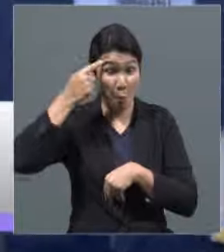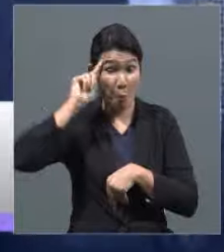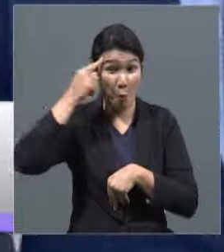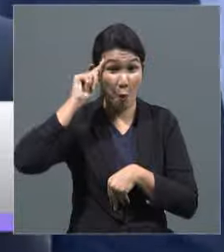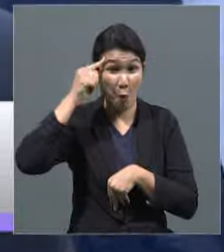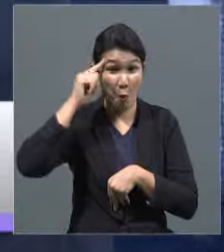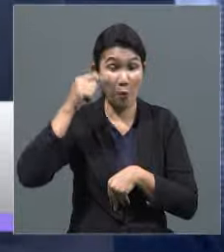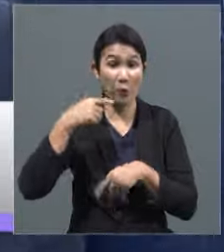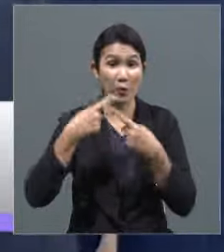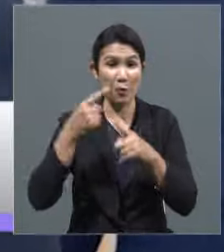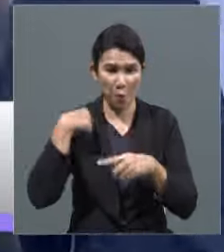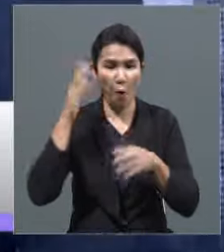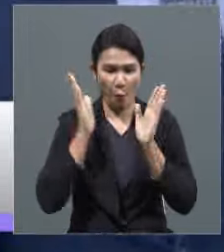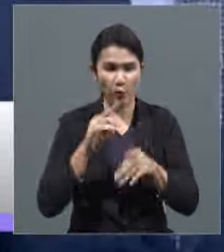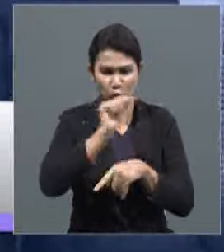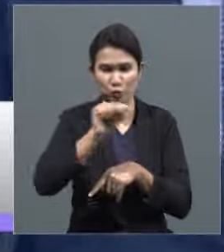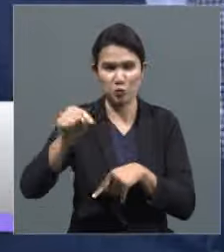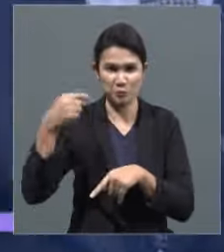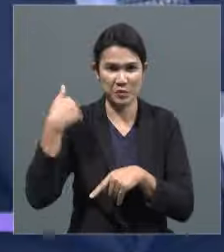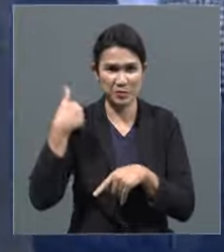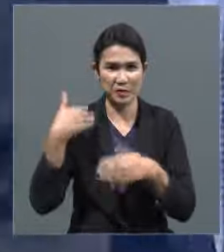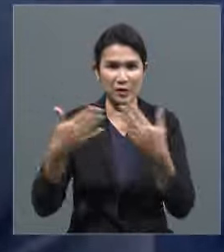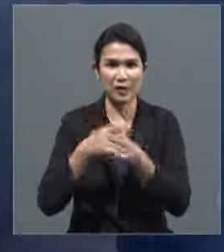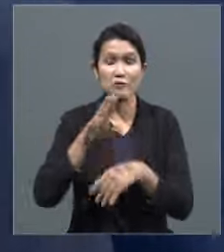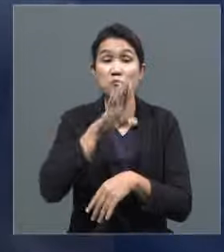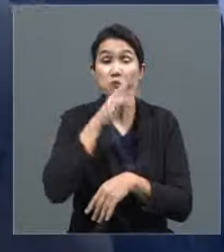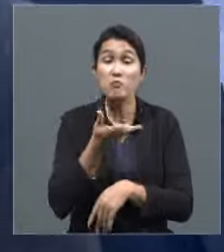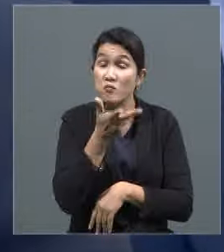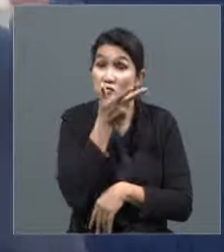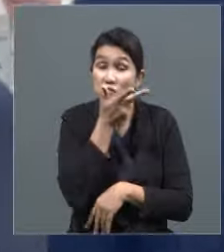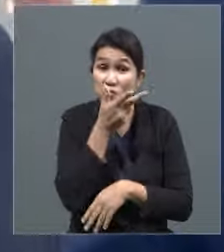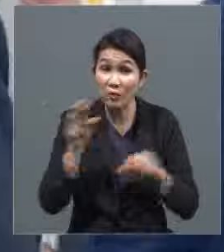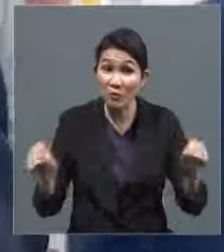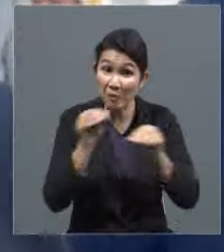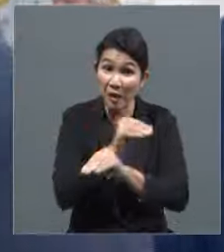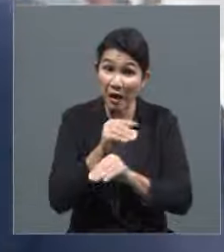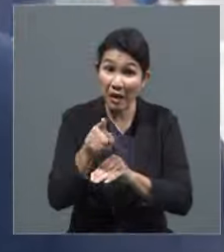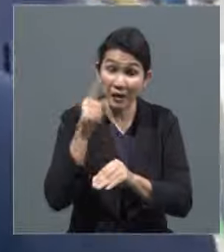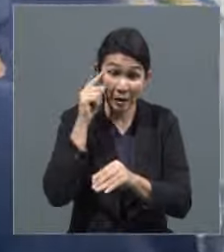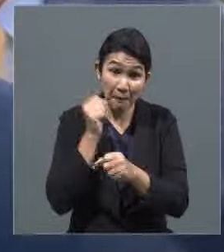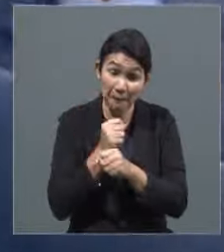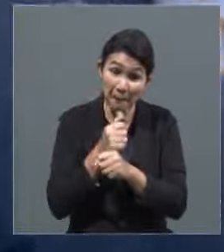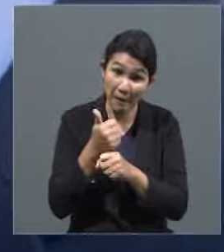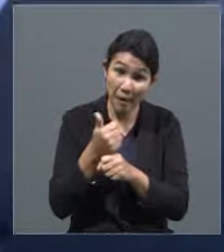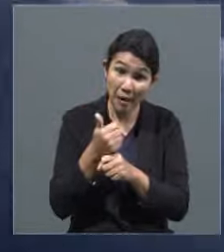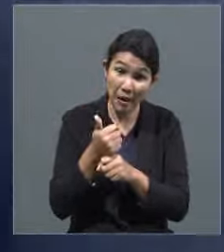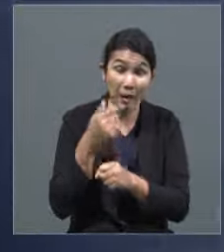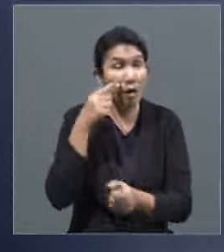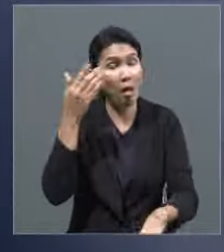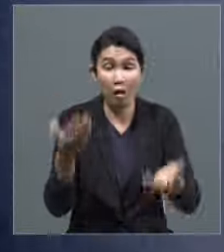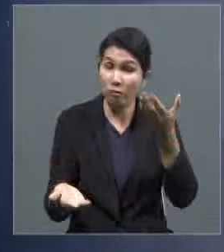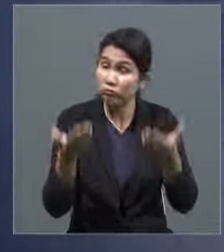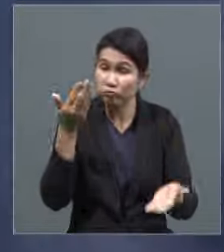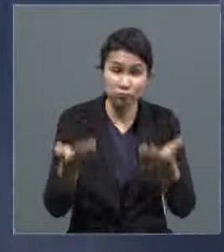ไม่ทราบแต่มีหลายคน ถ้าท่านสุทินโดนสลับเปลี่ยนกระทรวงนี้ครับพอได้ แล้วแต ่